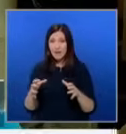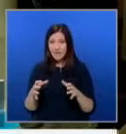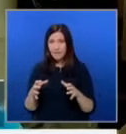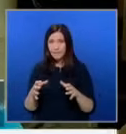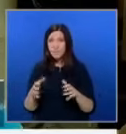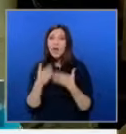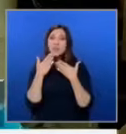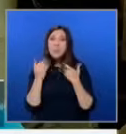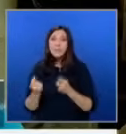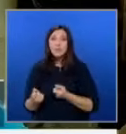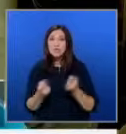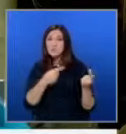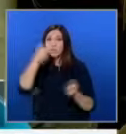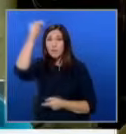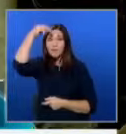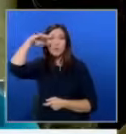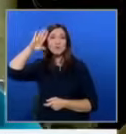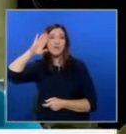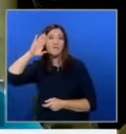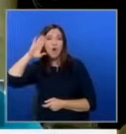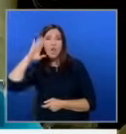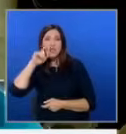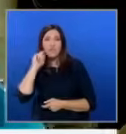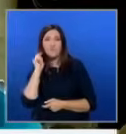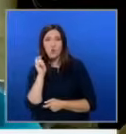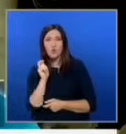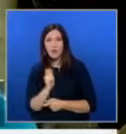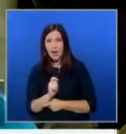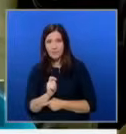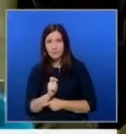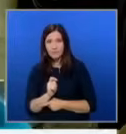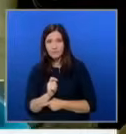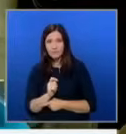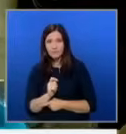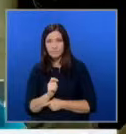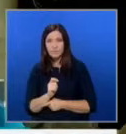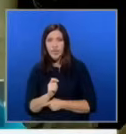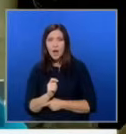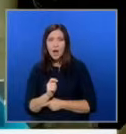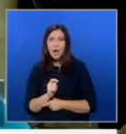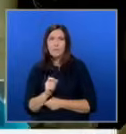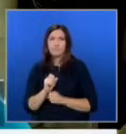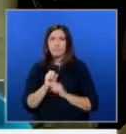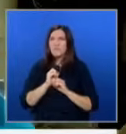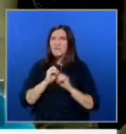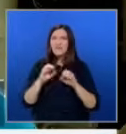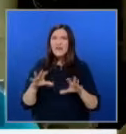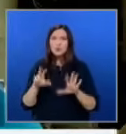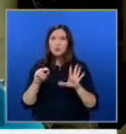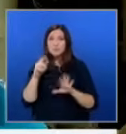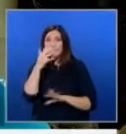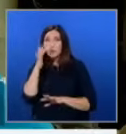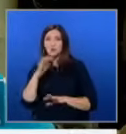а няма да пращаме български войски в Украина. прословутите 80 милиона са